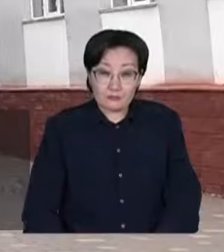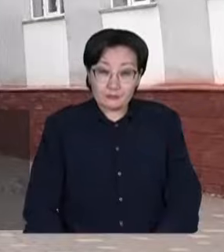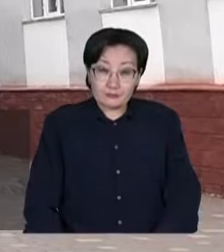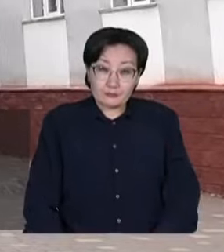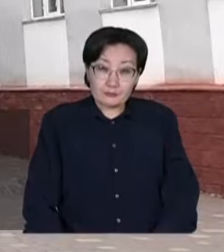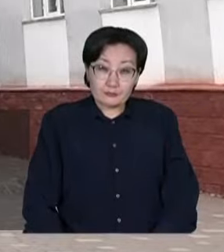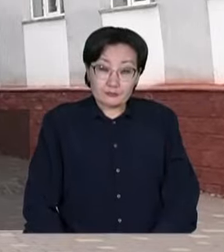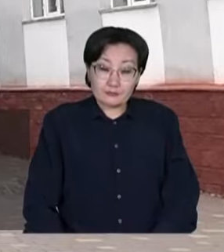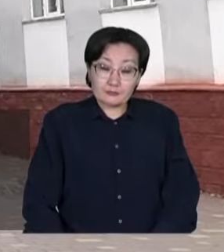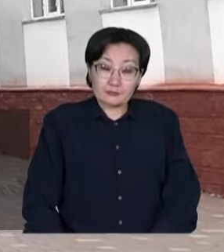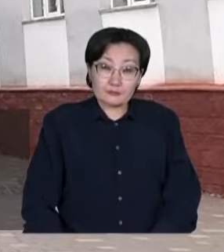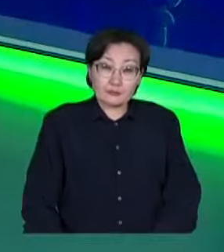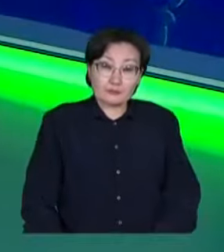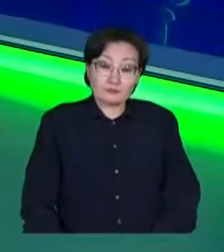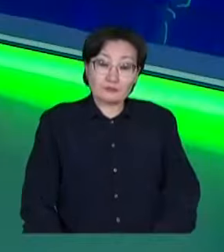Мұңайтпасов, Алматы телеарнасы.